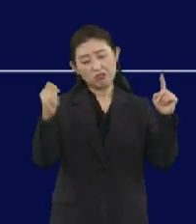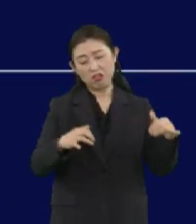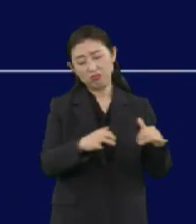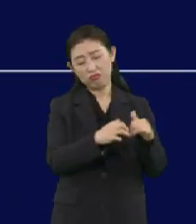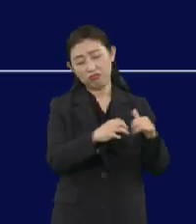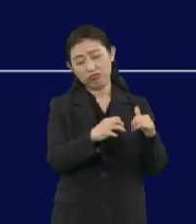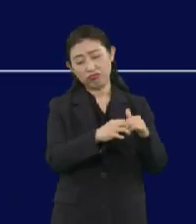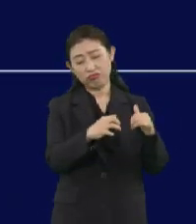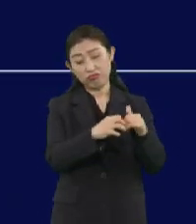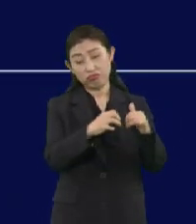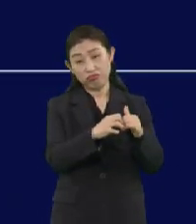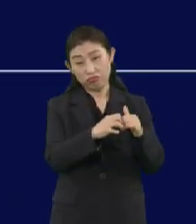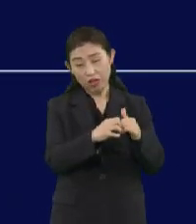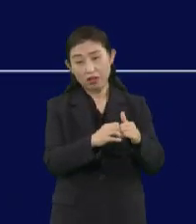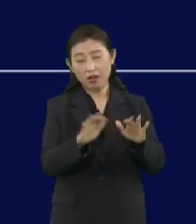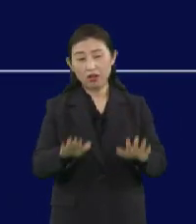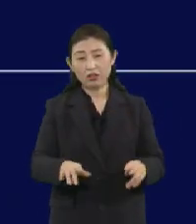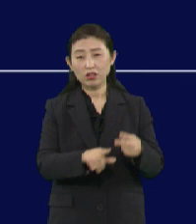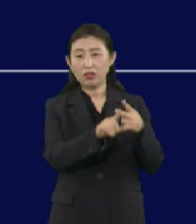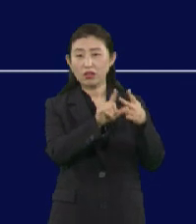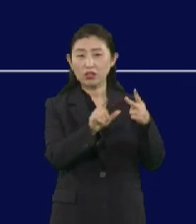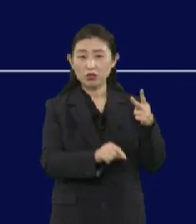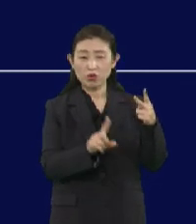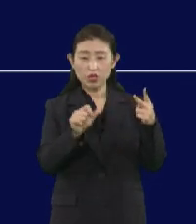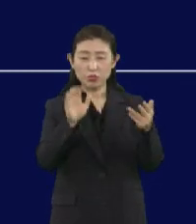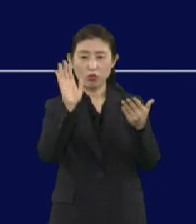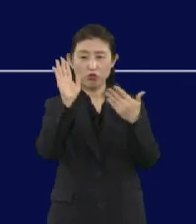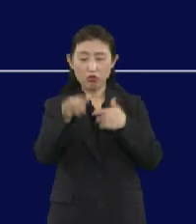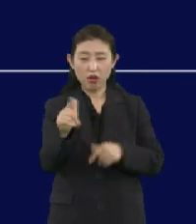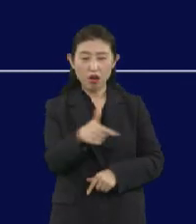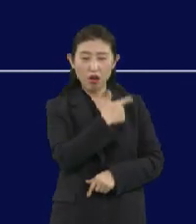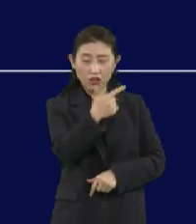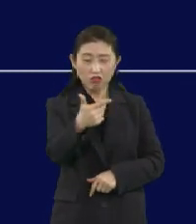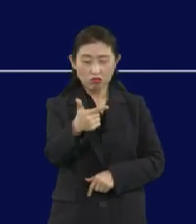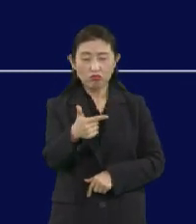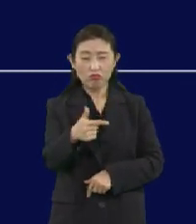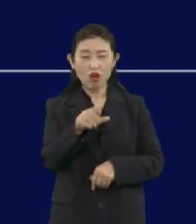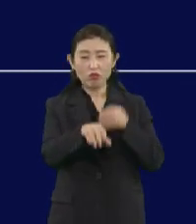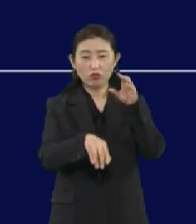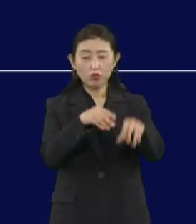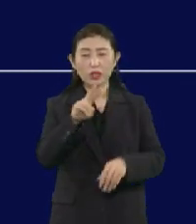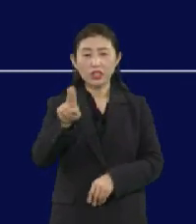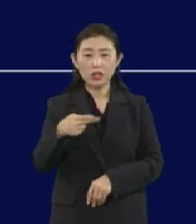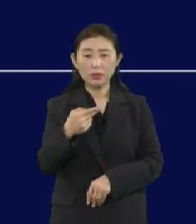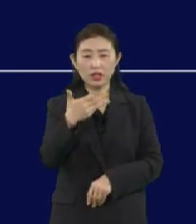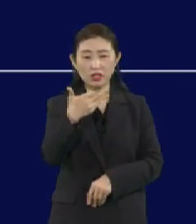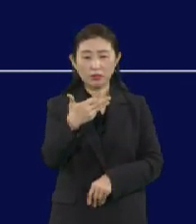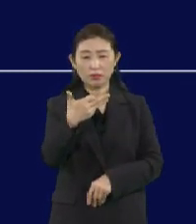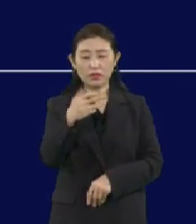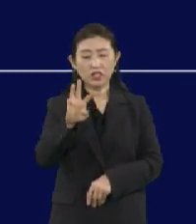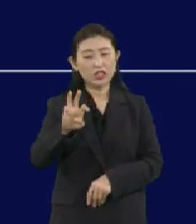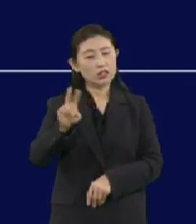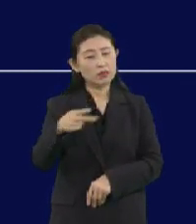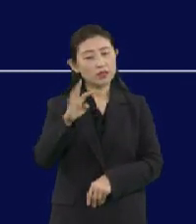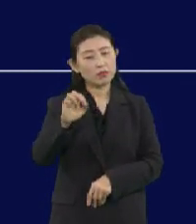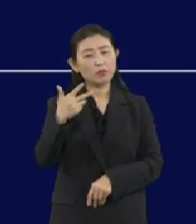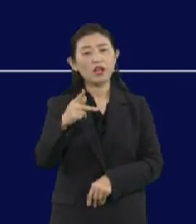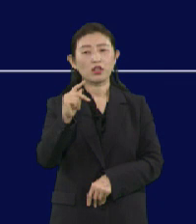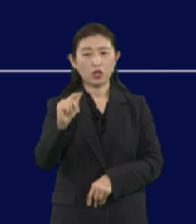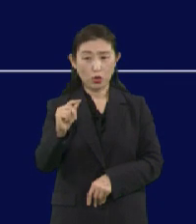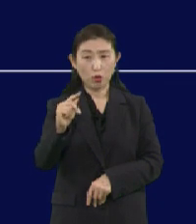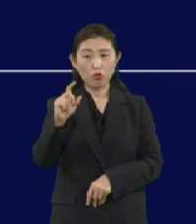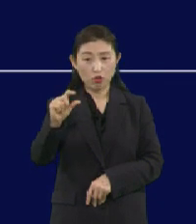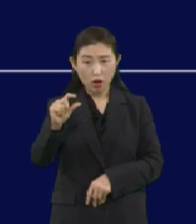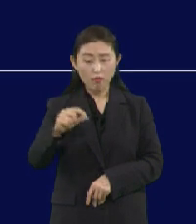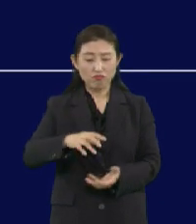전운이 고조되기 시작한 이달 15일 이후 하루 평균 거래량이 238kg으로 이달 초